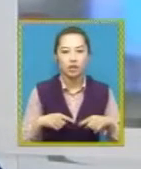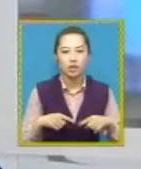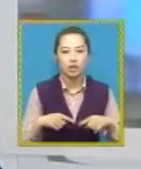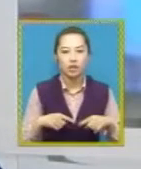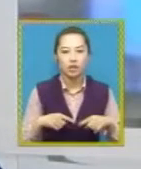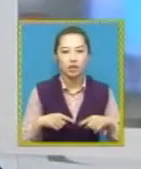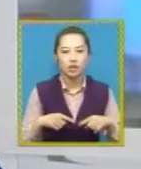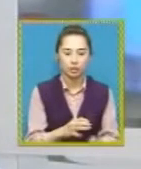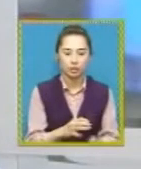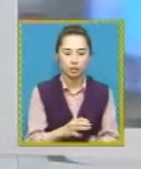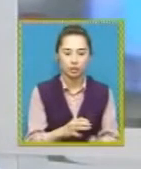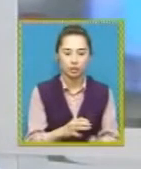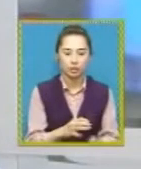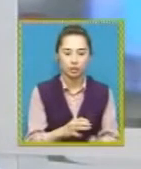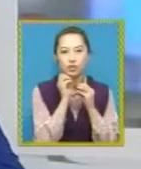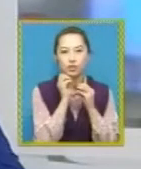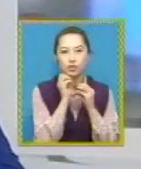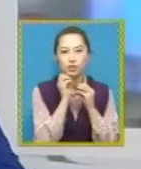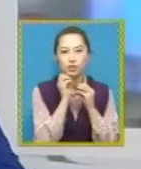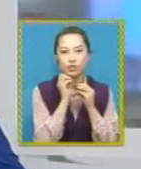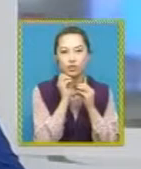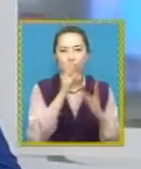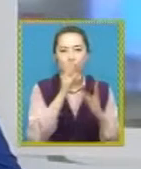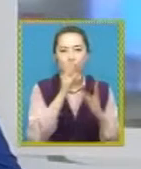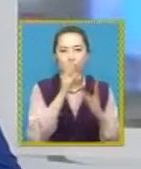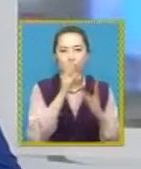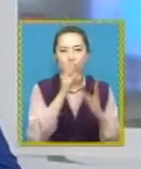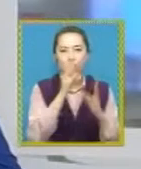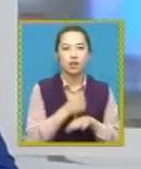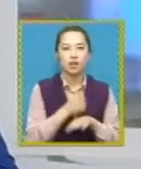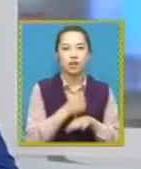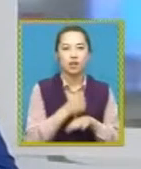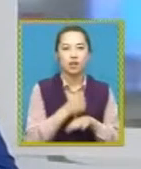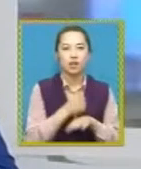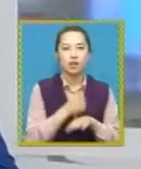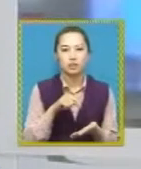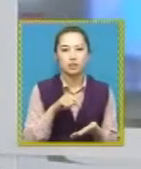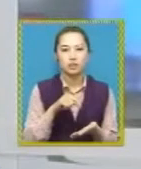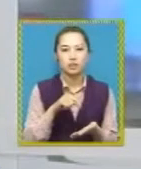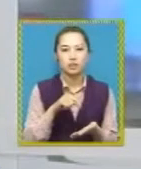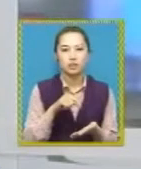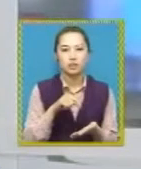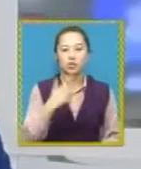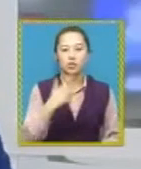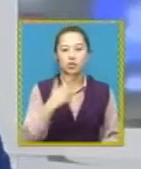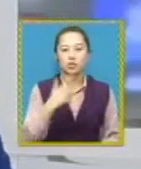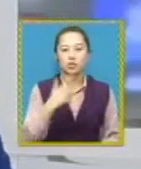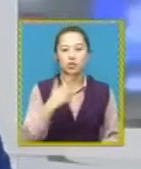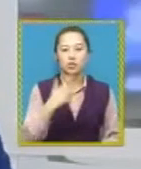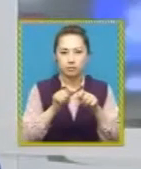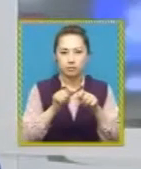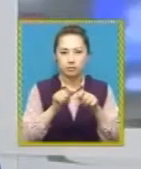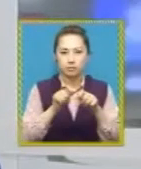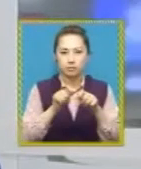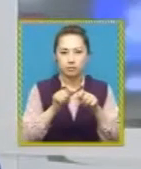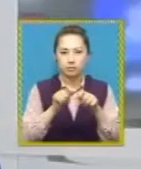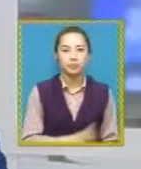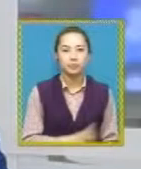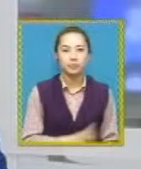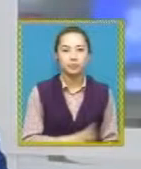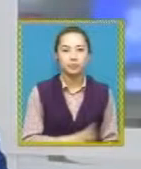берді. 2014 жылды қорытындылаған басшы облыста мекемелер мен кәсіпорындарға 734 тексеру жүргізілген алға тартты.